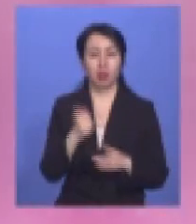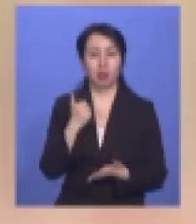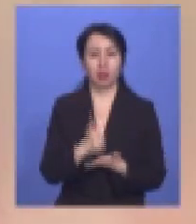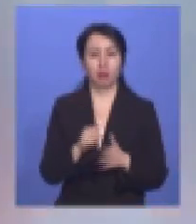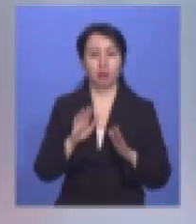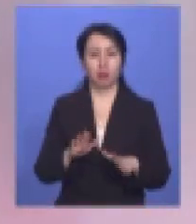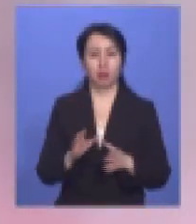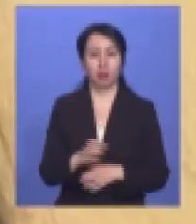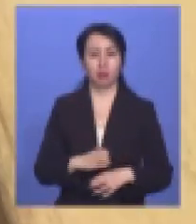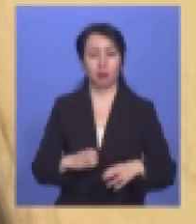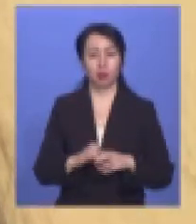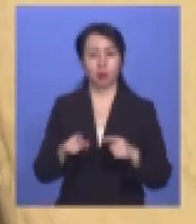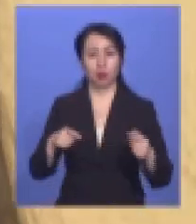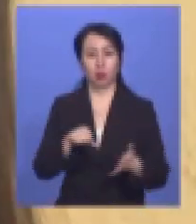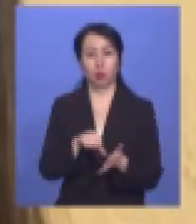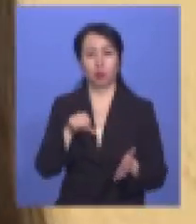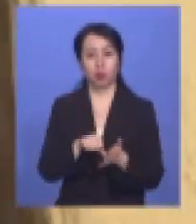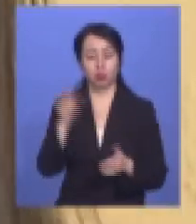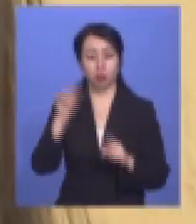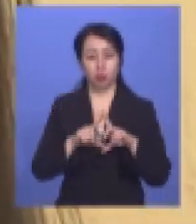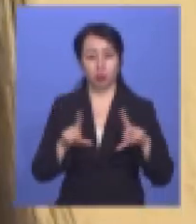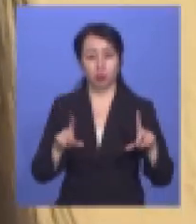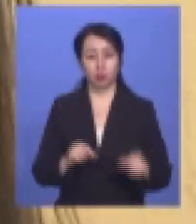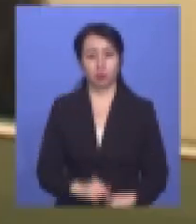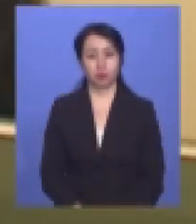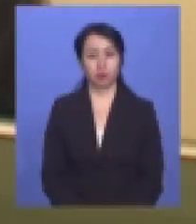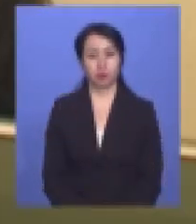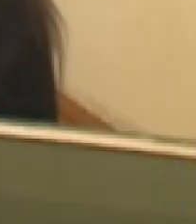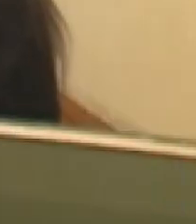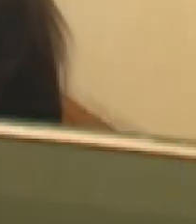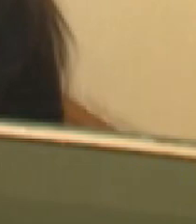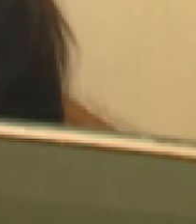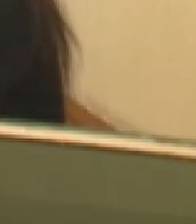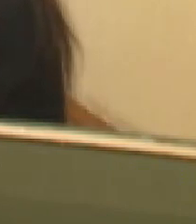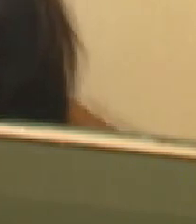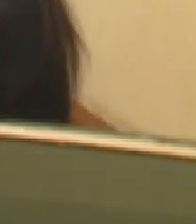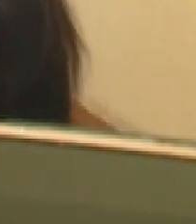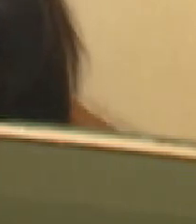с фестиваля привезли и другие ученики школы. Адилия Кушекова, Анатолий Беланок, служба новостей.